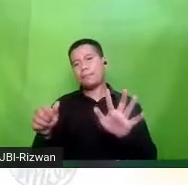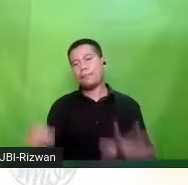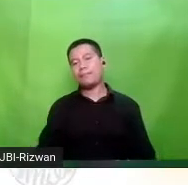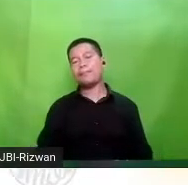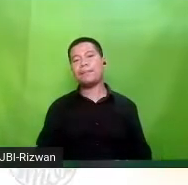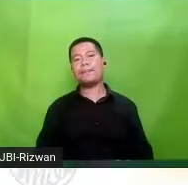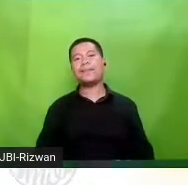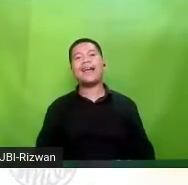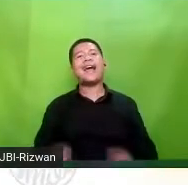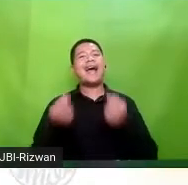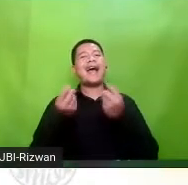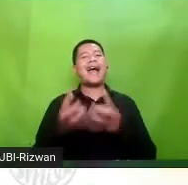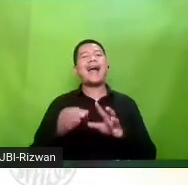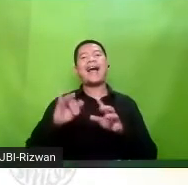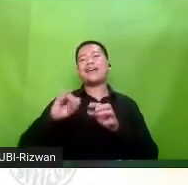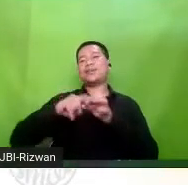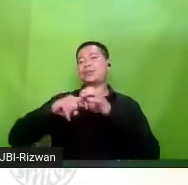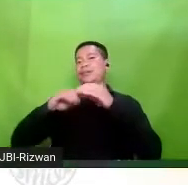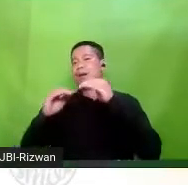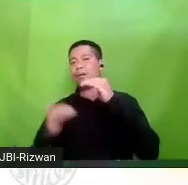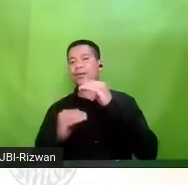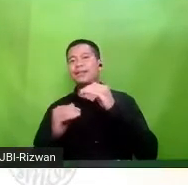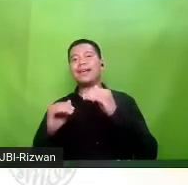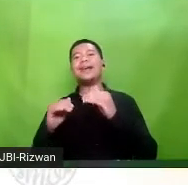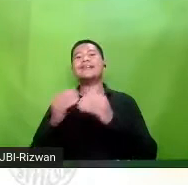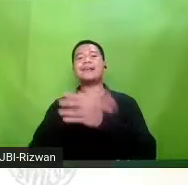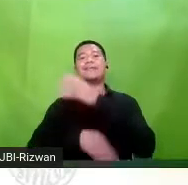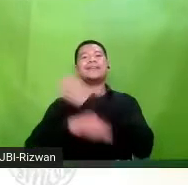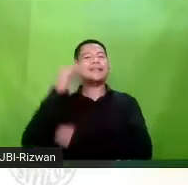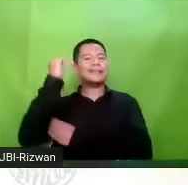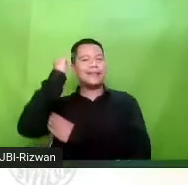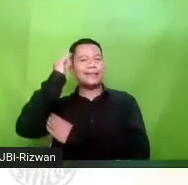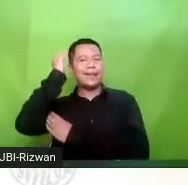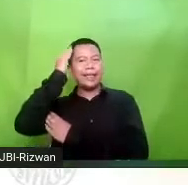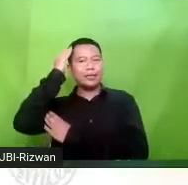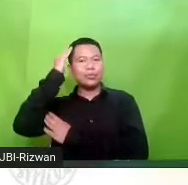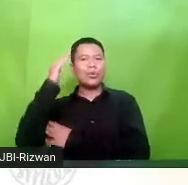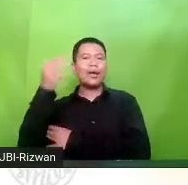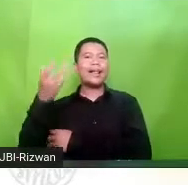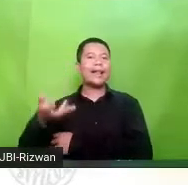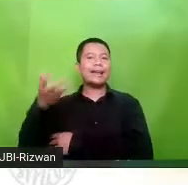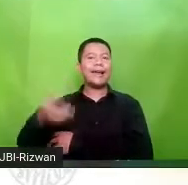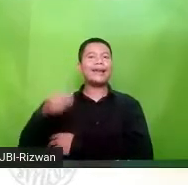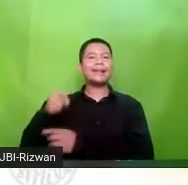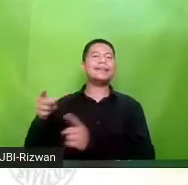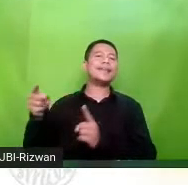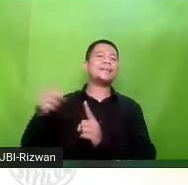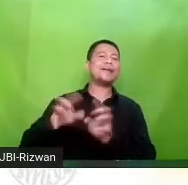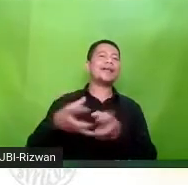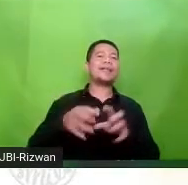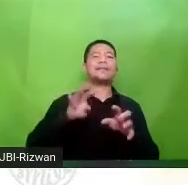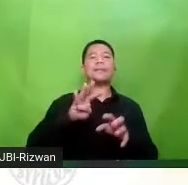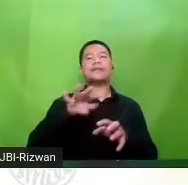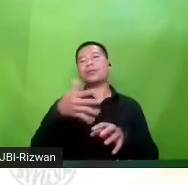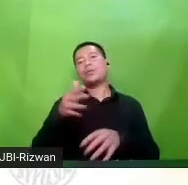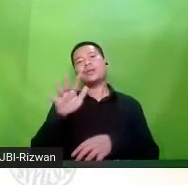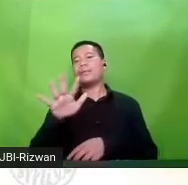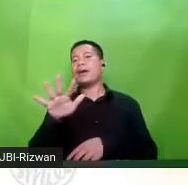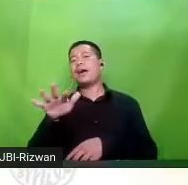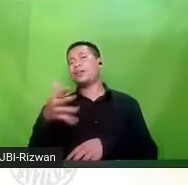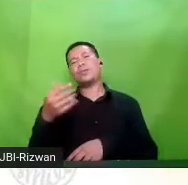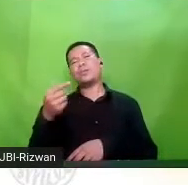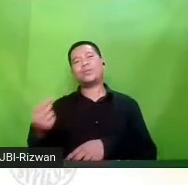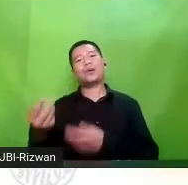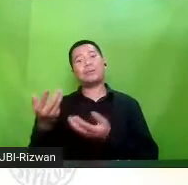di bawahnya, disabilitas intelektual ringan, hanya sampai kelas 4 atau kelas 5 atau bahkan kurang ya. Sementara